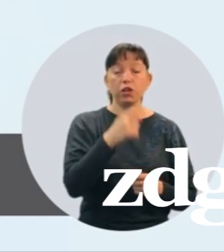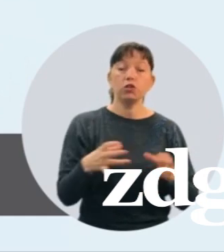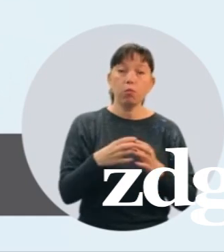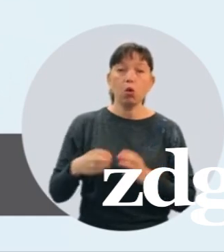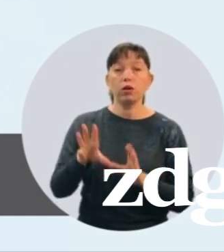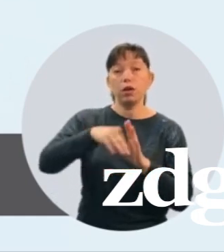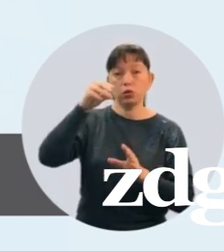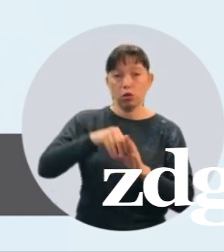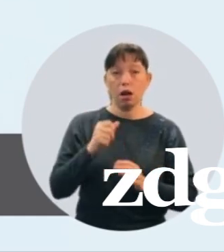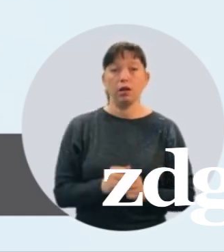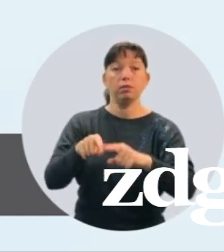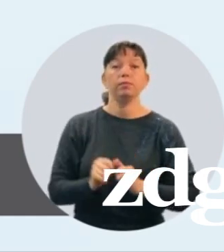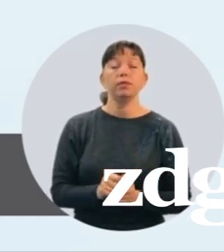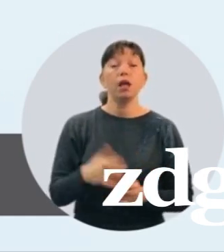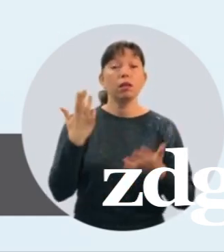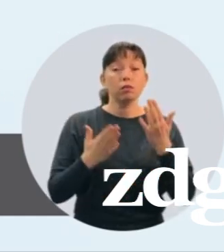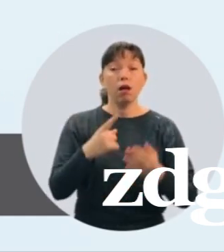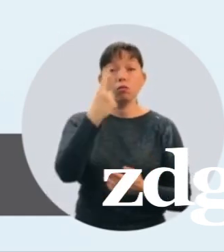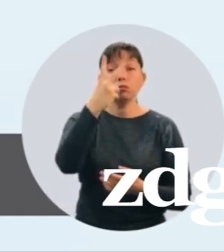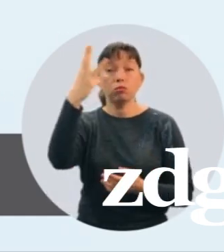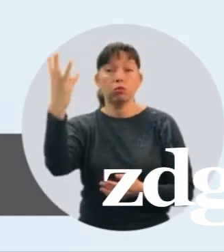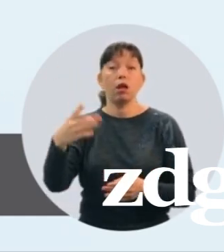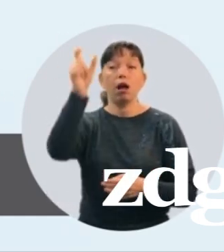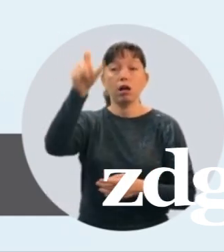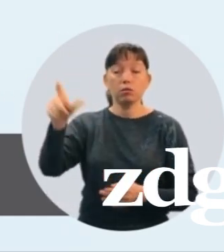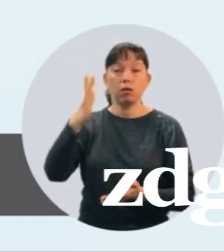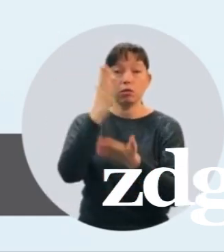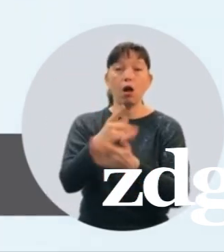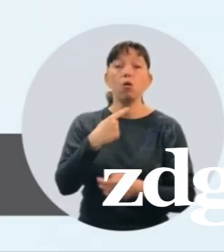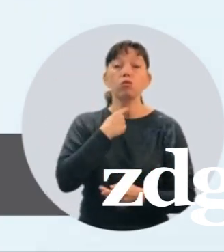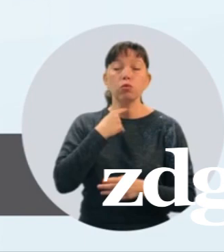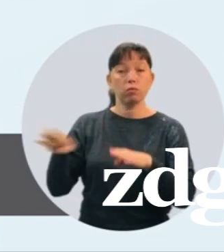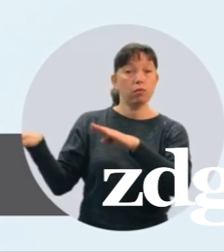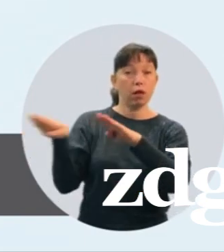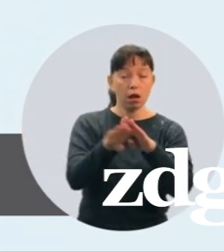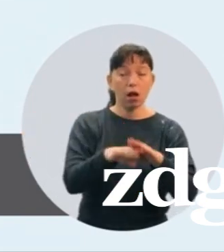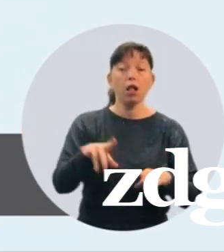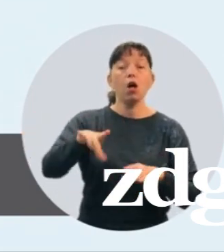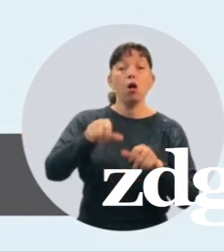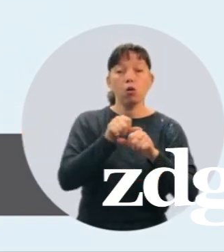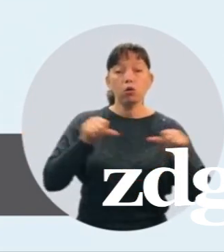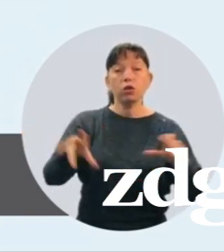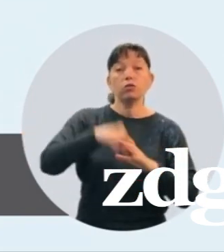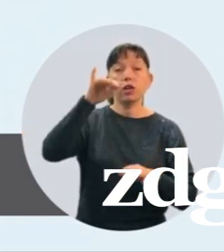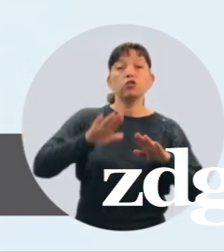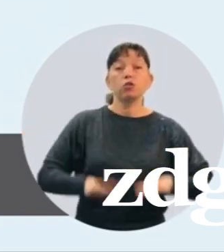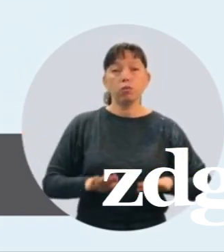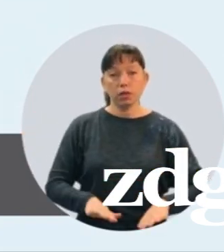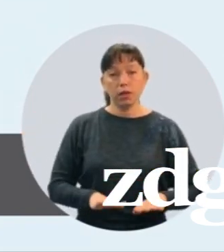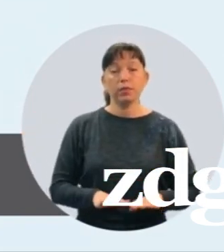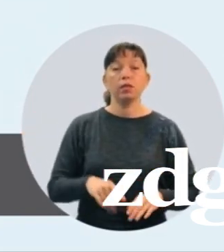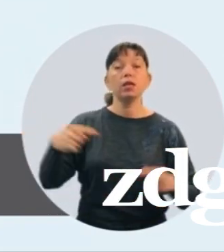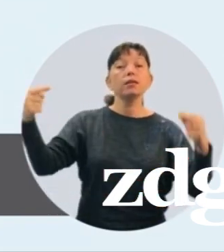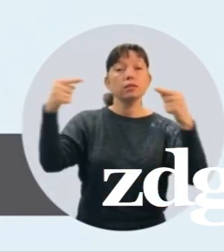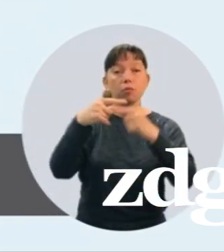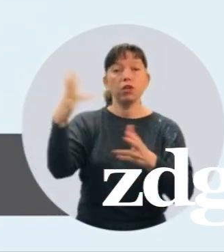fie și 5% din voturi, doar dacă acesta este cel mai bun rezultat înregistrat în circumscripția sa. Dacă doi candidați vor acumula un